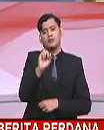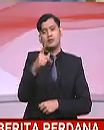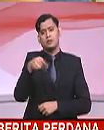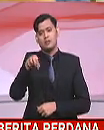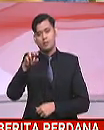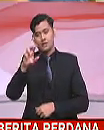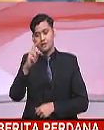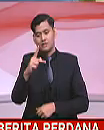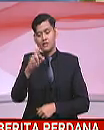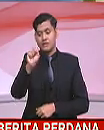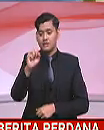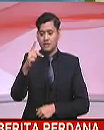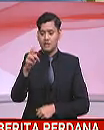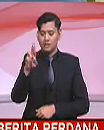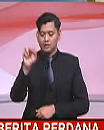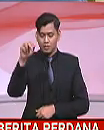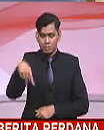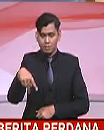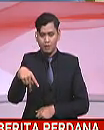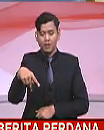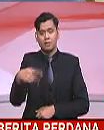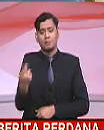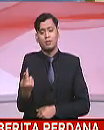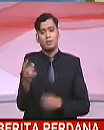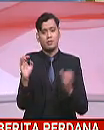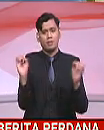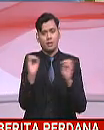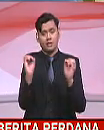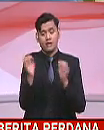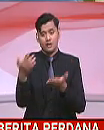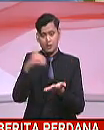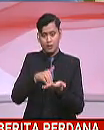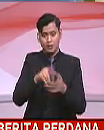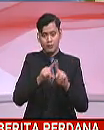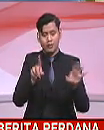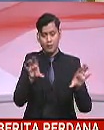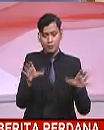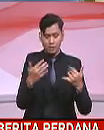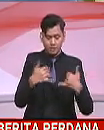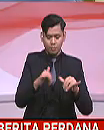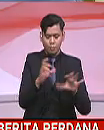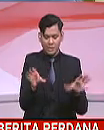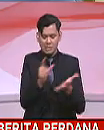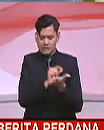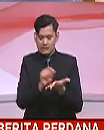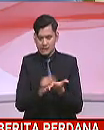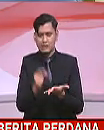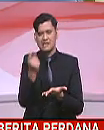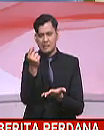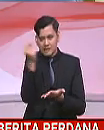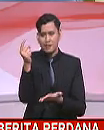Dia sempat buat treatment sampai 34 scene saja. Okey. Dan dia amanahkan